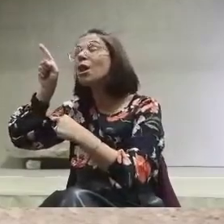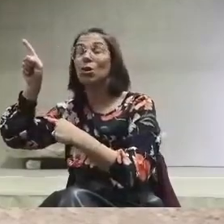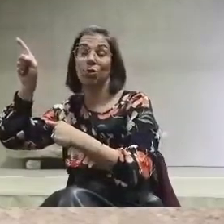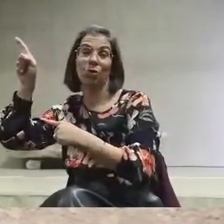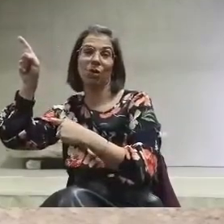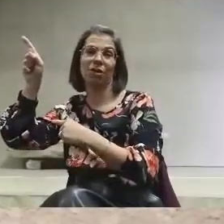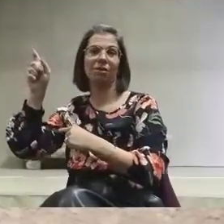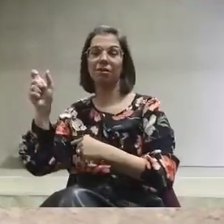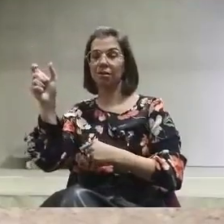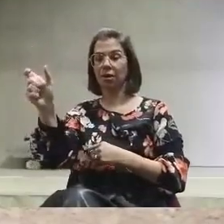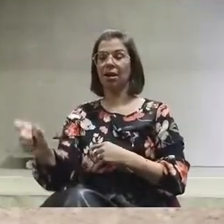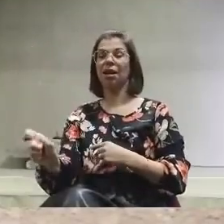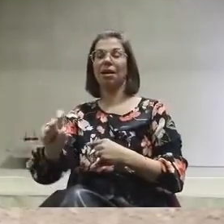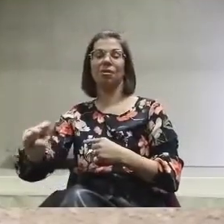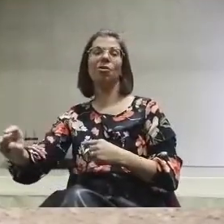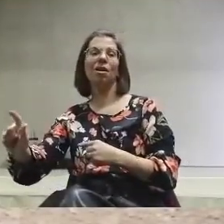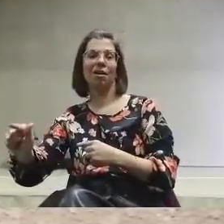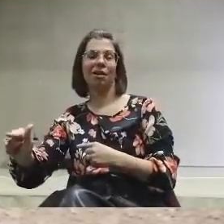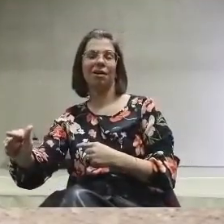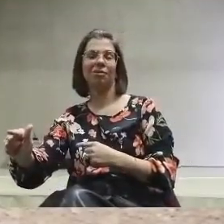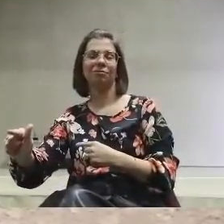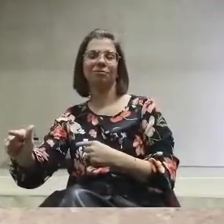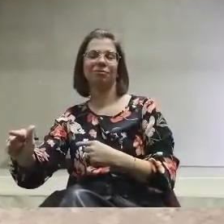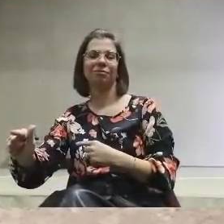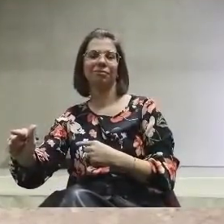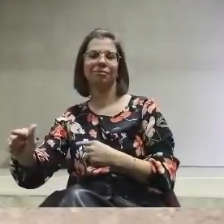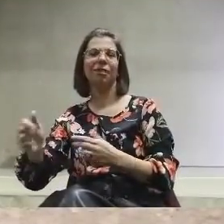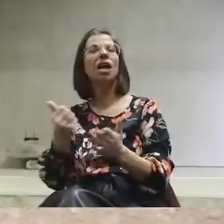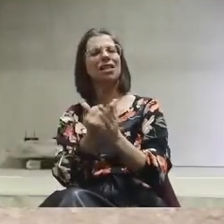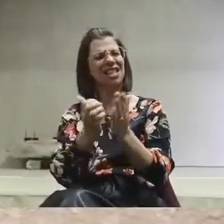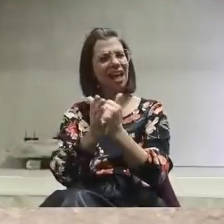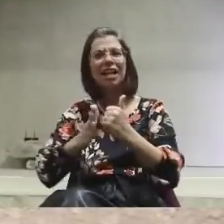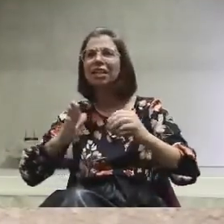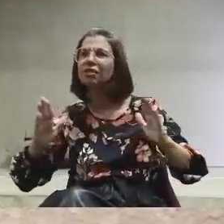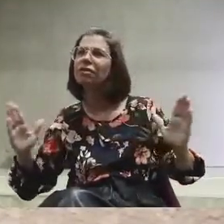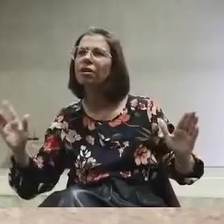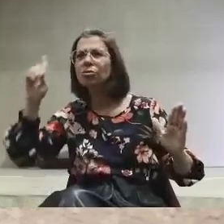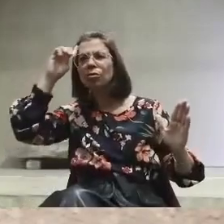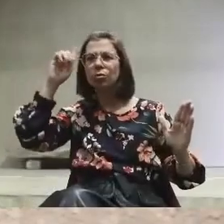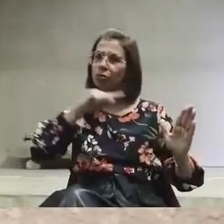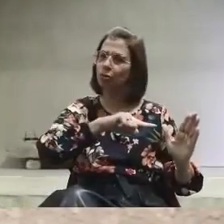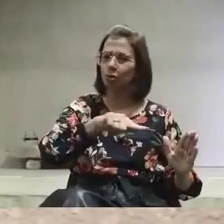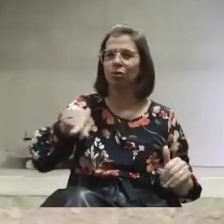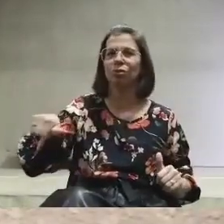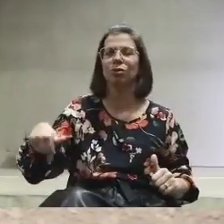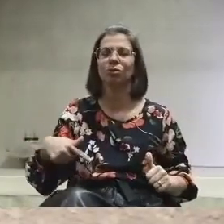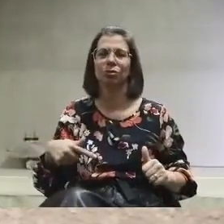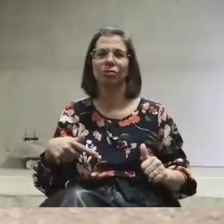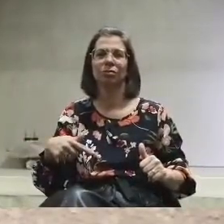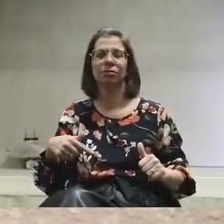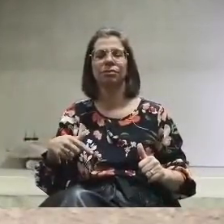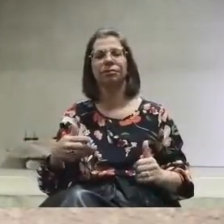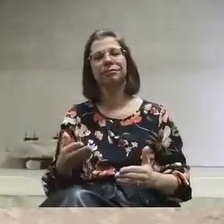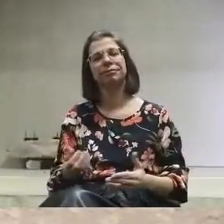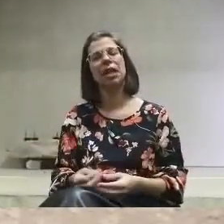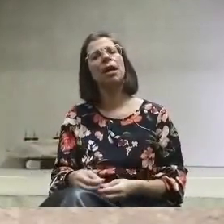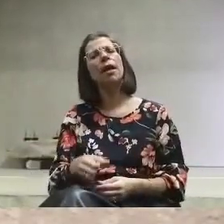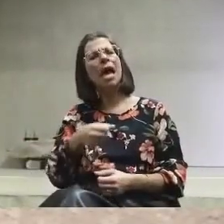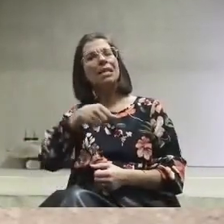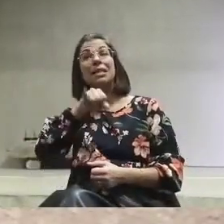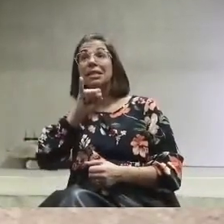la colère de Dieu, le jugement serait sur nous à l'heure